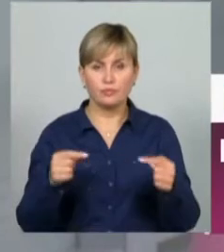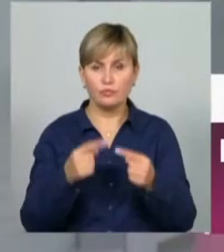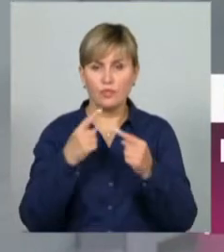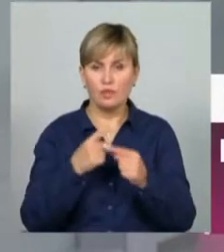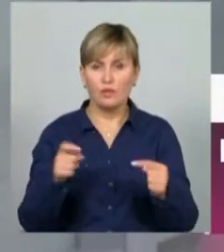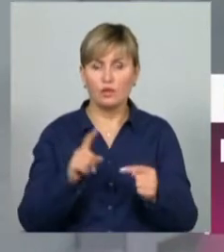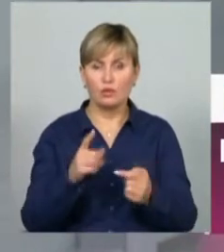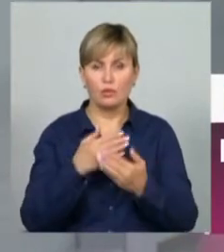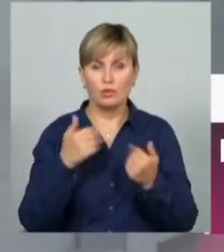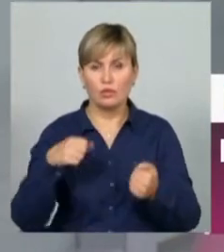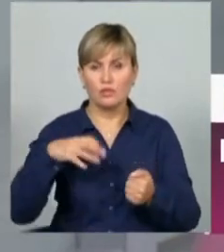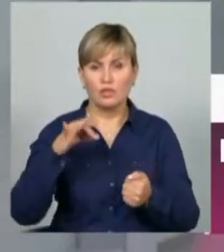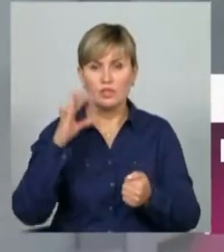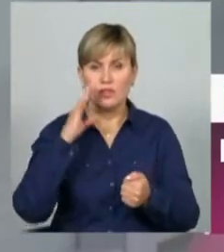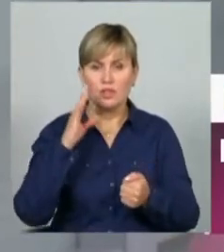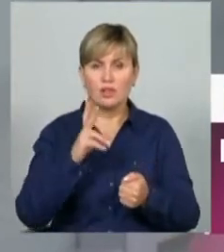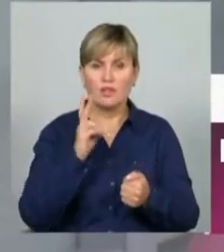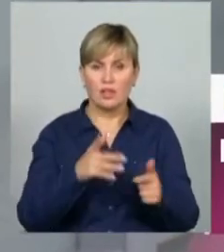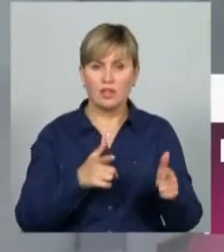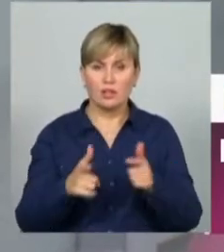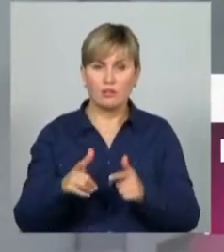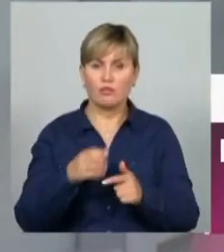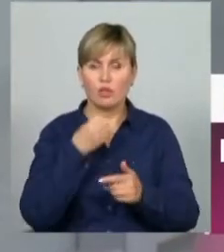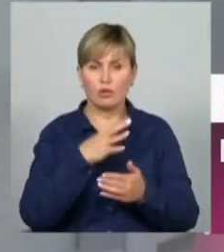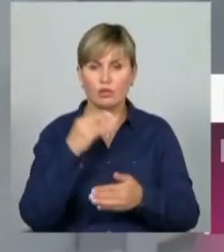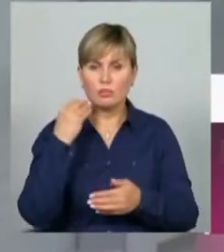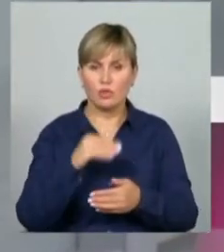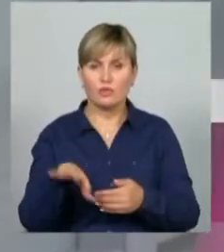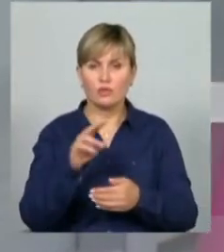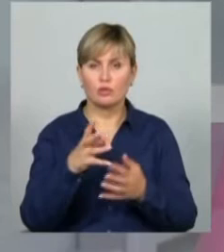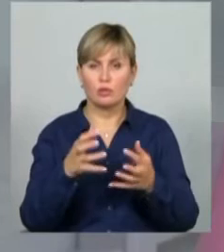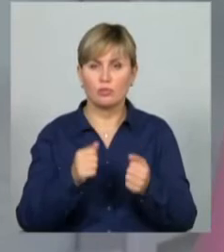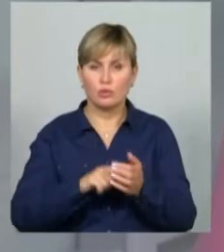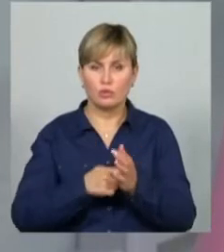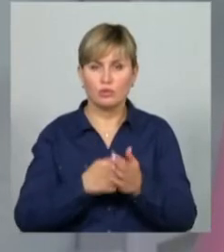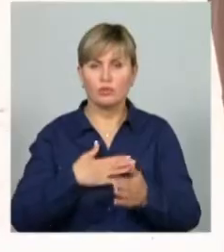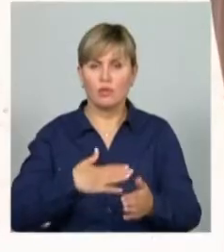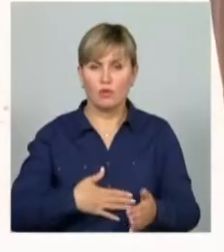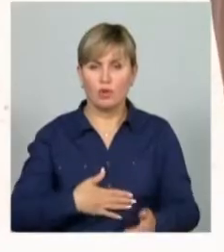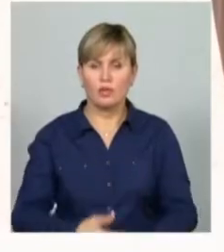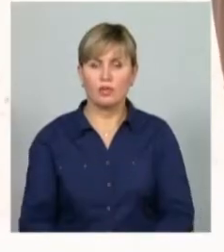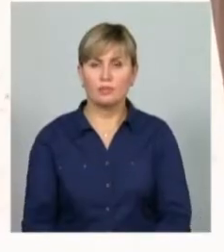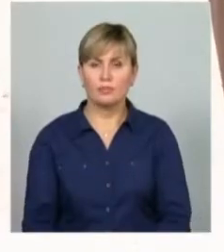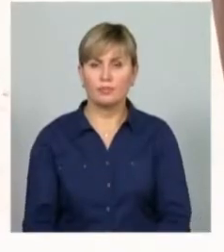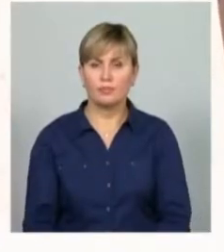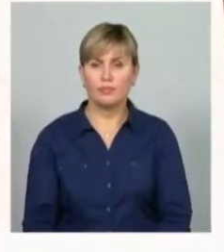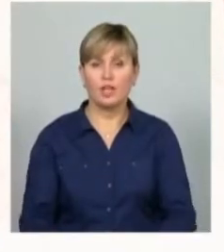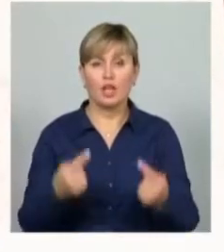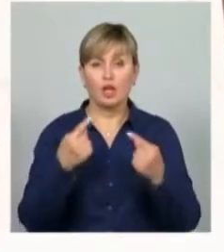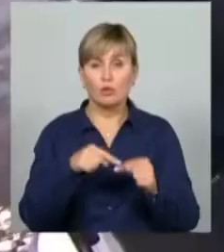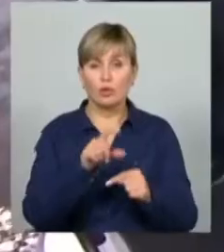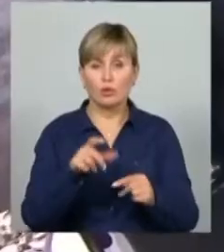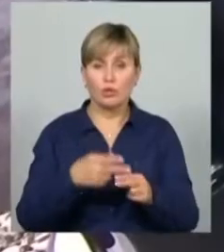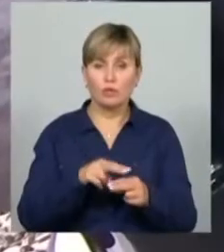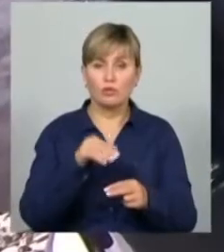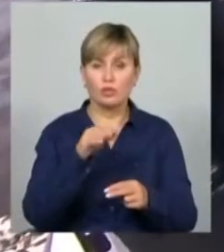информация о том, что нет света и воды. Квартиры готовы в хорошем качестве. Все, кто получил ключи, довольны. Тем временем другие дольщики этого